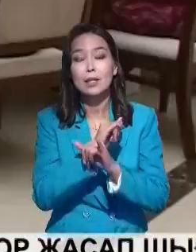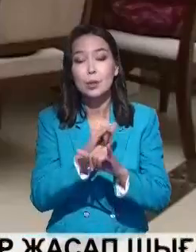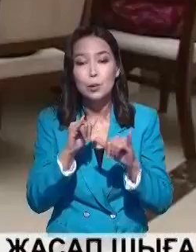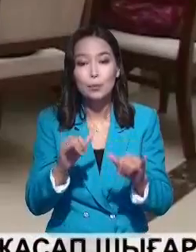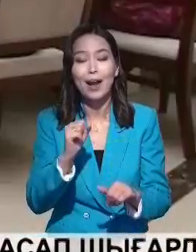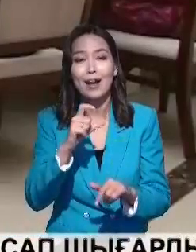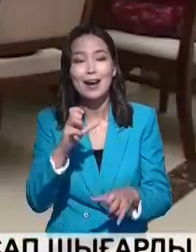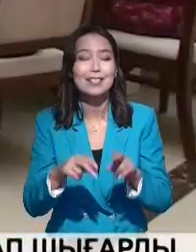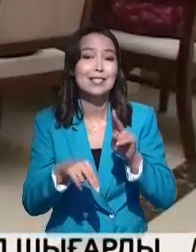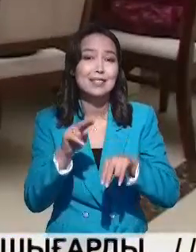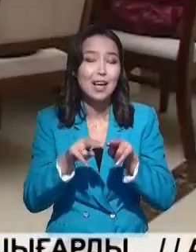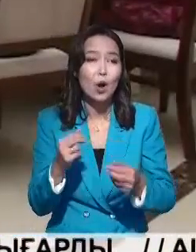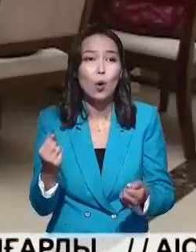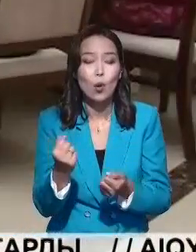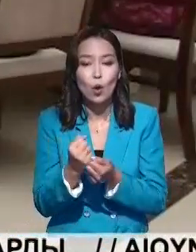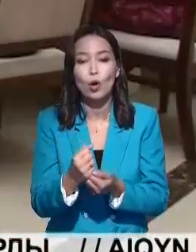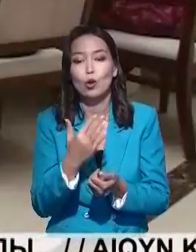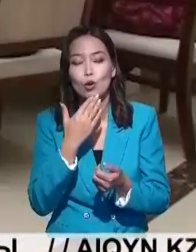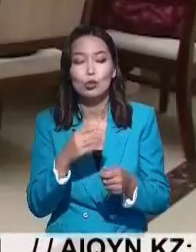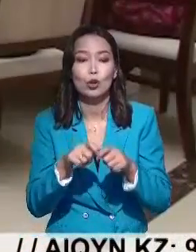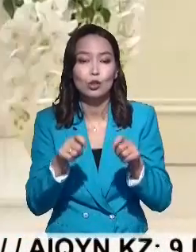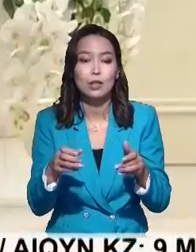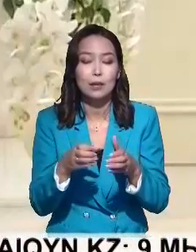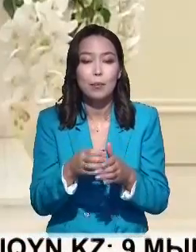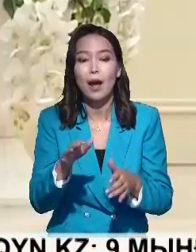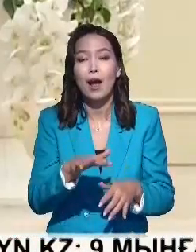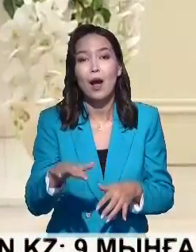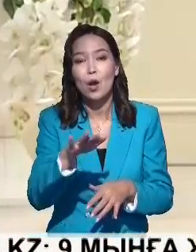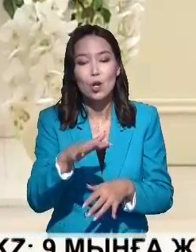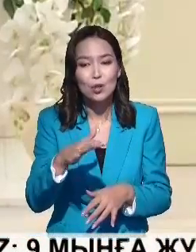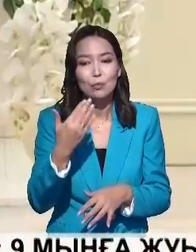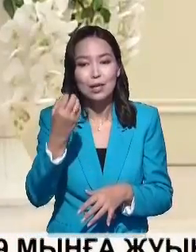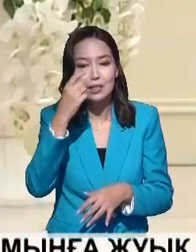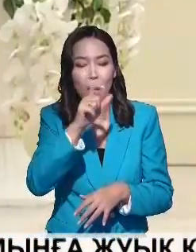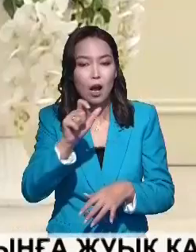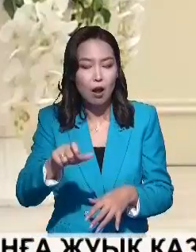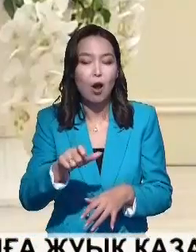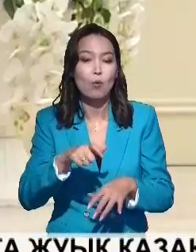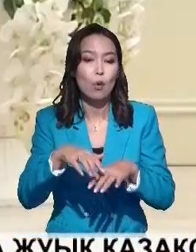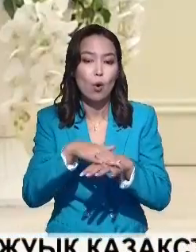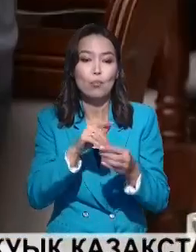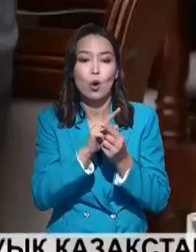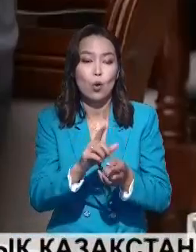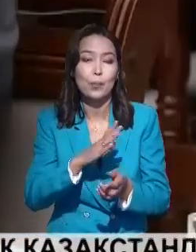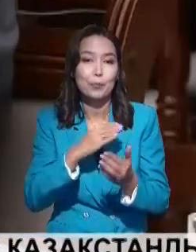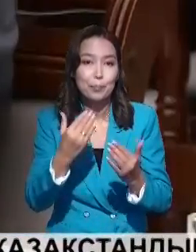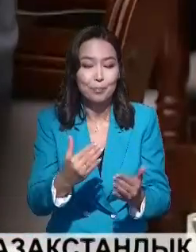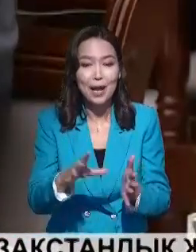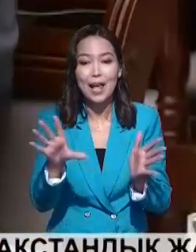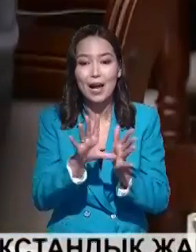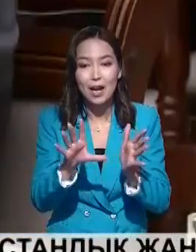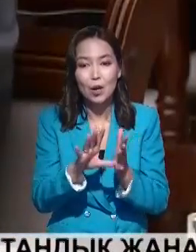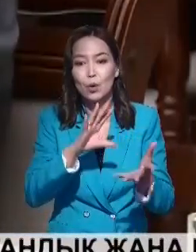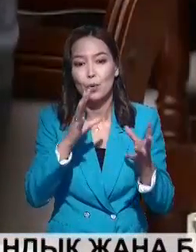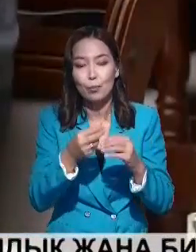АЭС салуды қолдау жөніндегі халықтық штаб ең алдымен аймақтағы зиялы қауым өкілдерімен кездесті. Олар елімізде электр